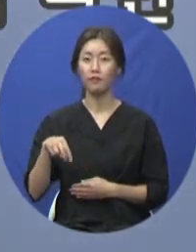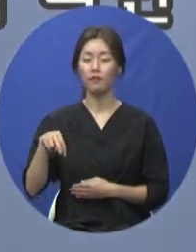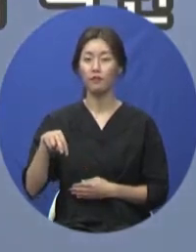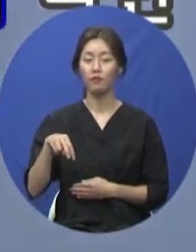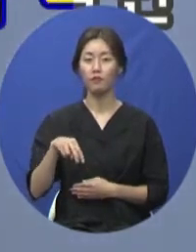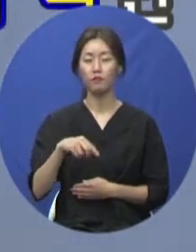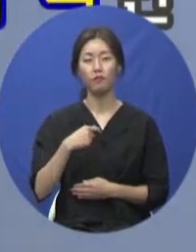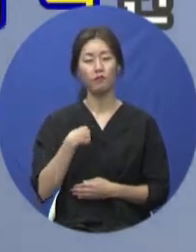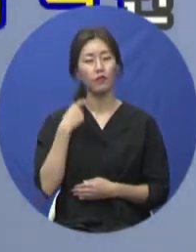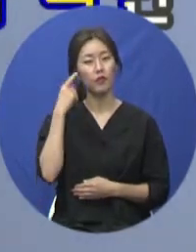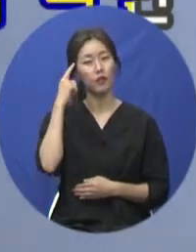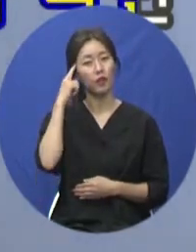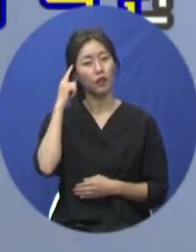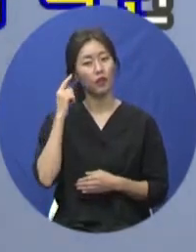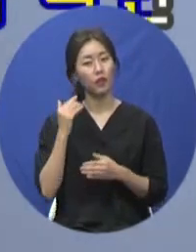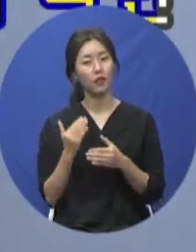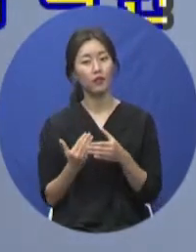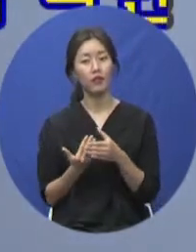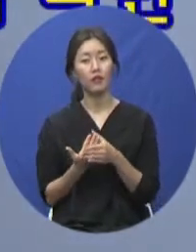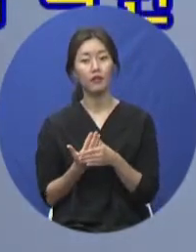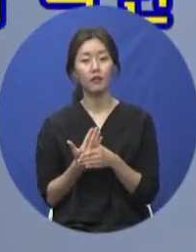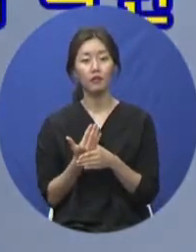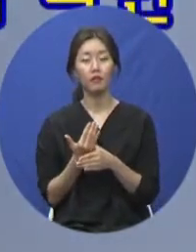내 생각나면